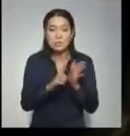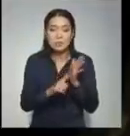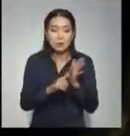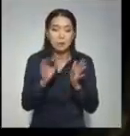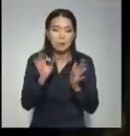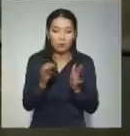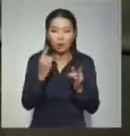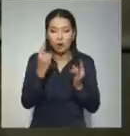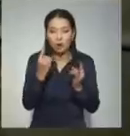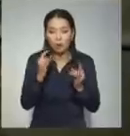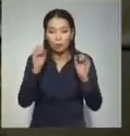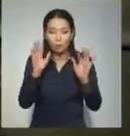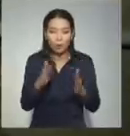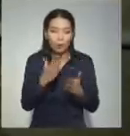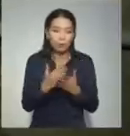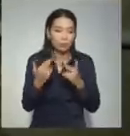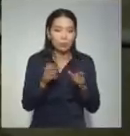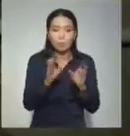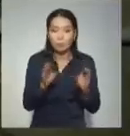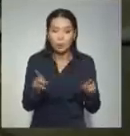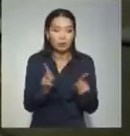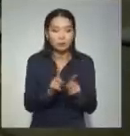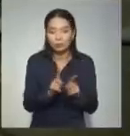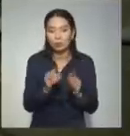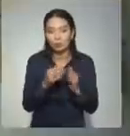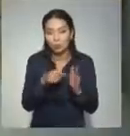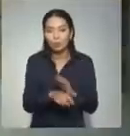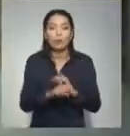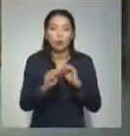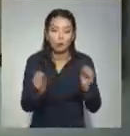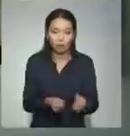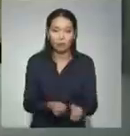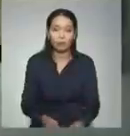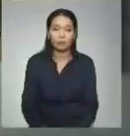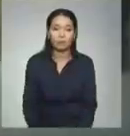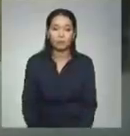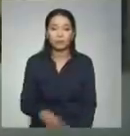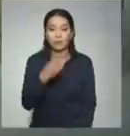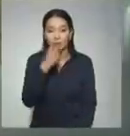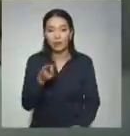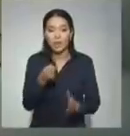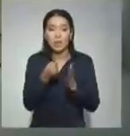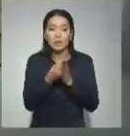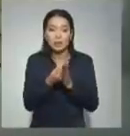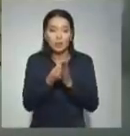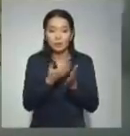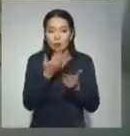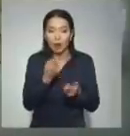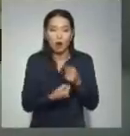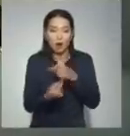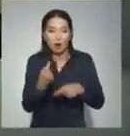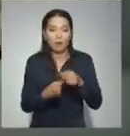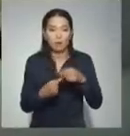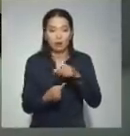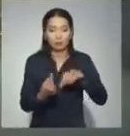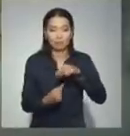Окна утеплили, стояки поменяли, но батареи в доме все равно холодные. Потому что нету давления, обратка не циркулирует. Из-за